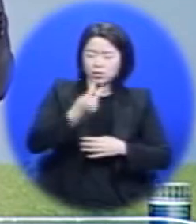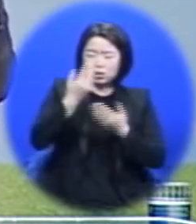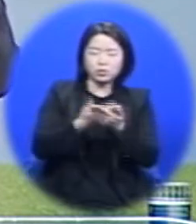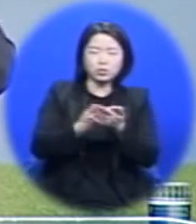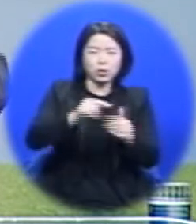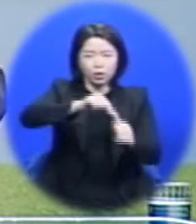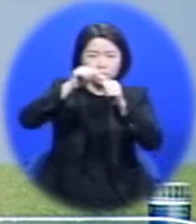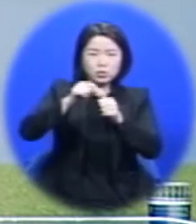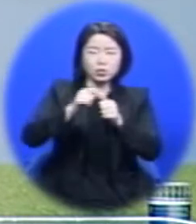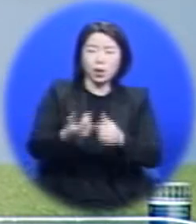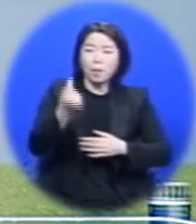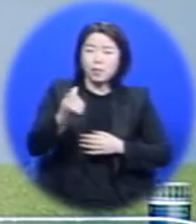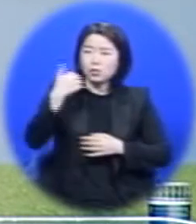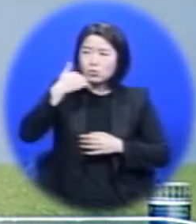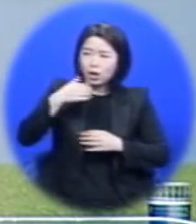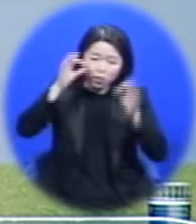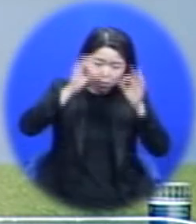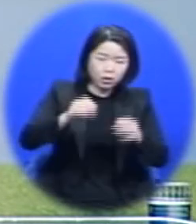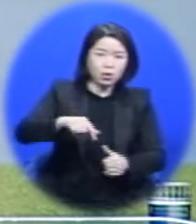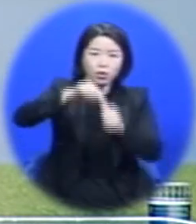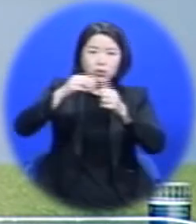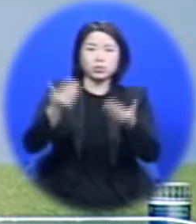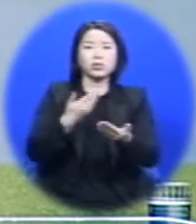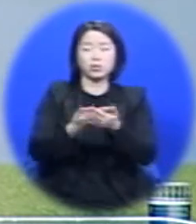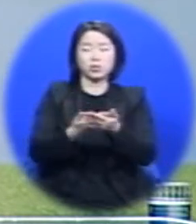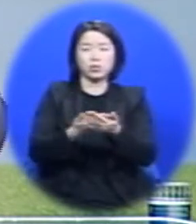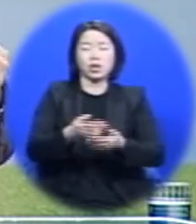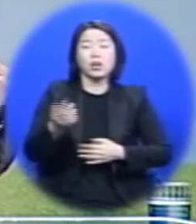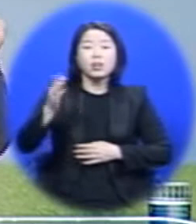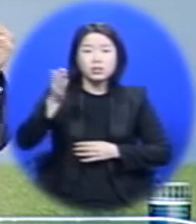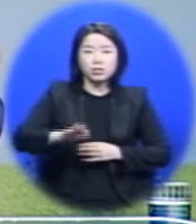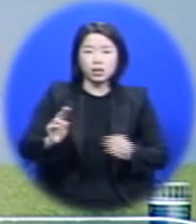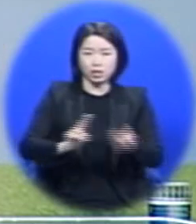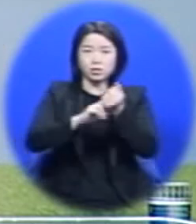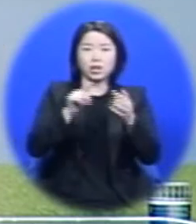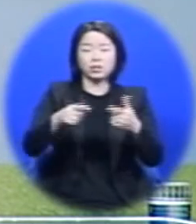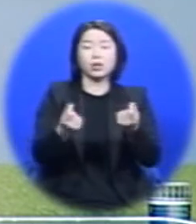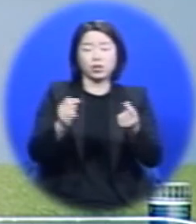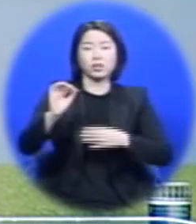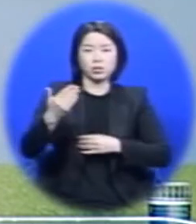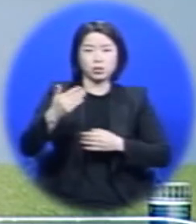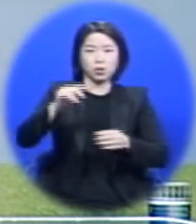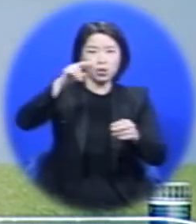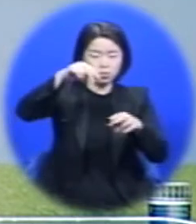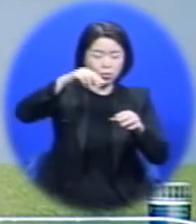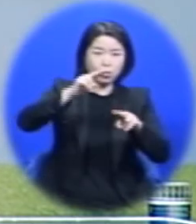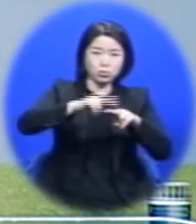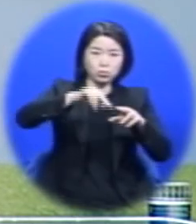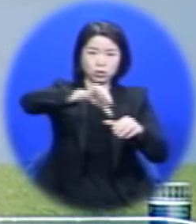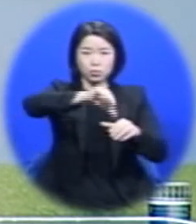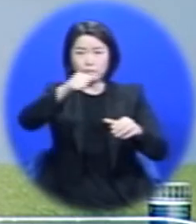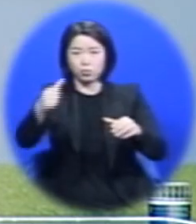누군가가 빨리 우물을 들여다보게 하시고 나를 건져내게 해달라. 그런데 기적같이 정말 그렇게 돼서 그가 우물에서 빠져나오게